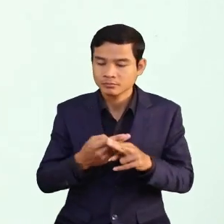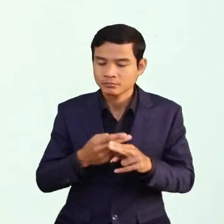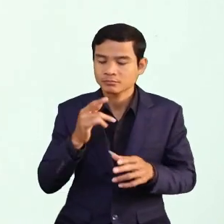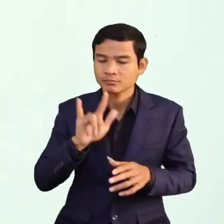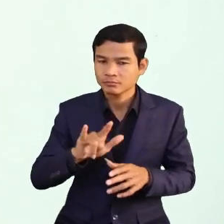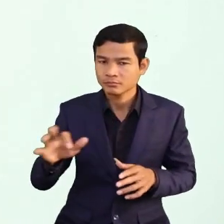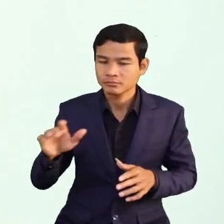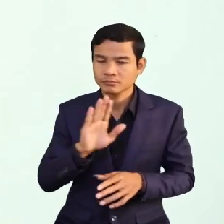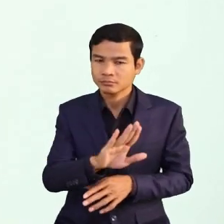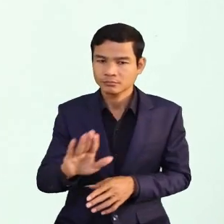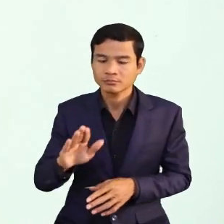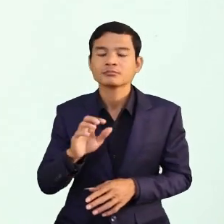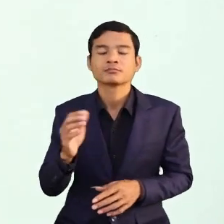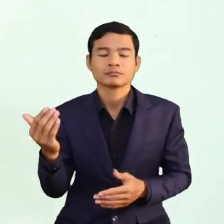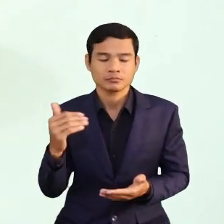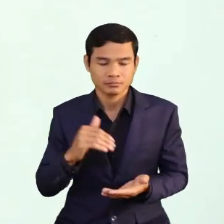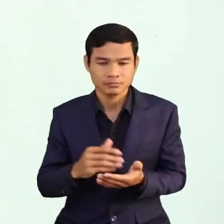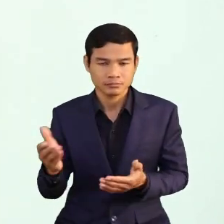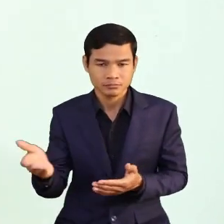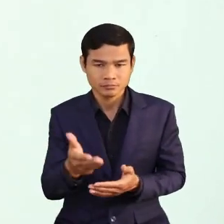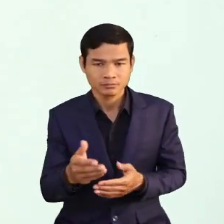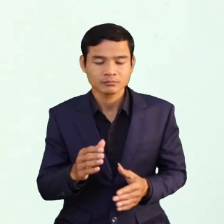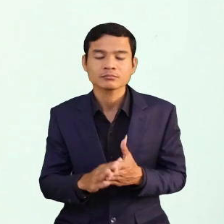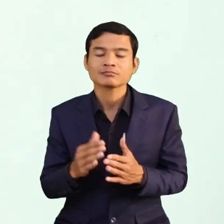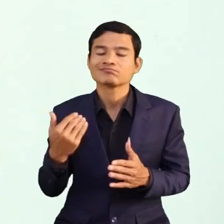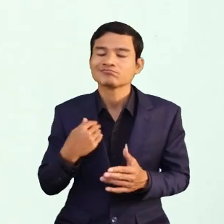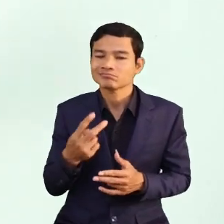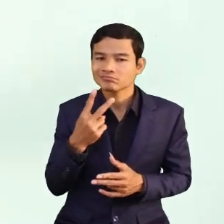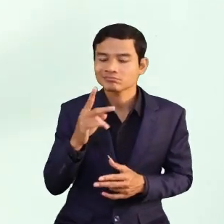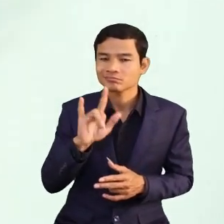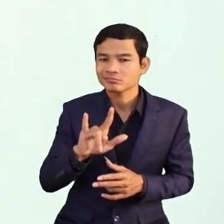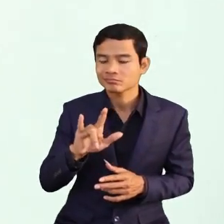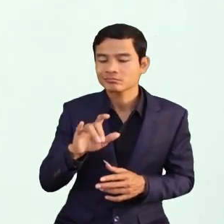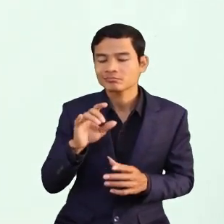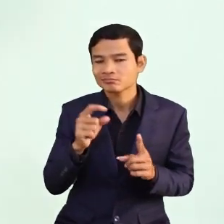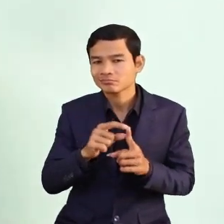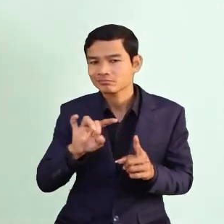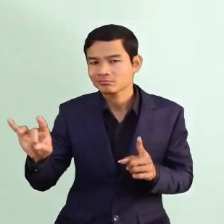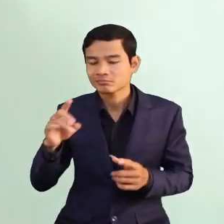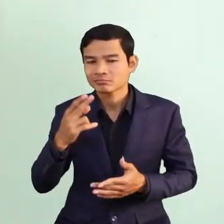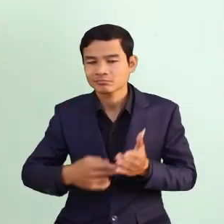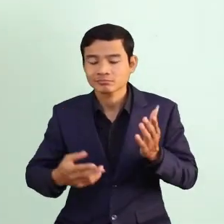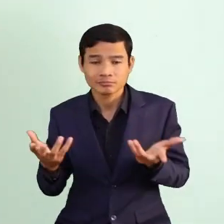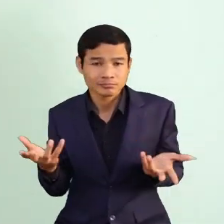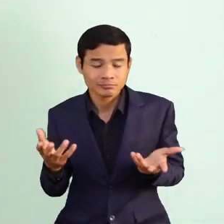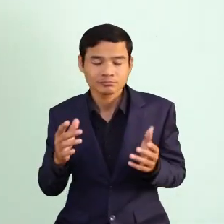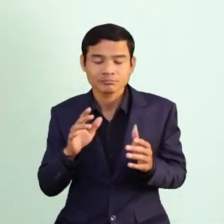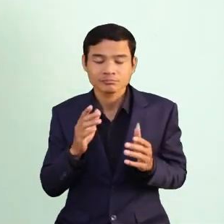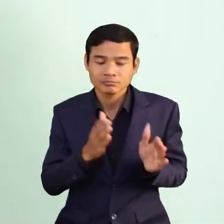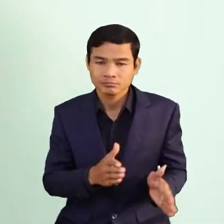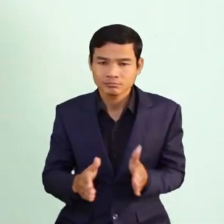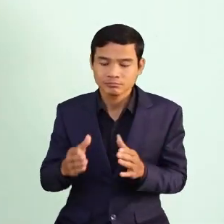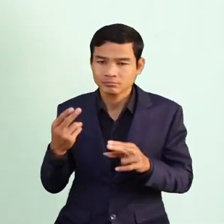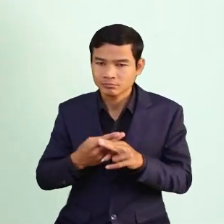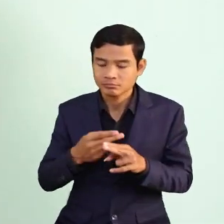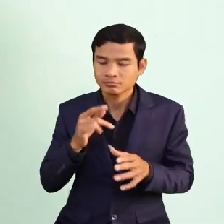បដោយខ្លួនឯងវិញម្ដងចាមើលមើលថាមានព្យាង្គអ្វីខ្លះដែរត្រៀមខ្លួនក្នុងការវឹកហាត់ផ្សំប្រកប